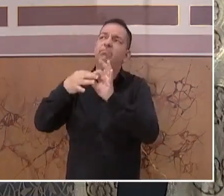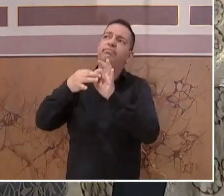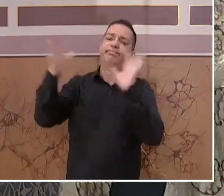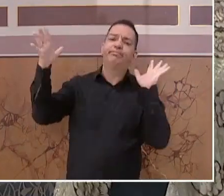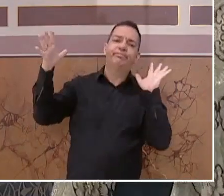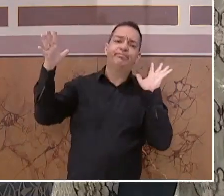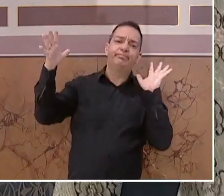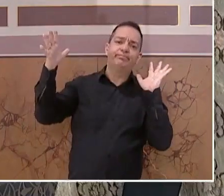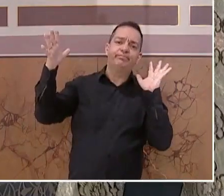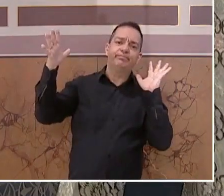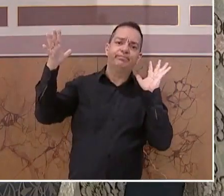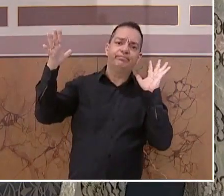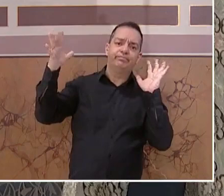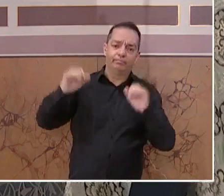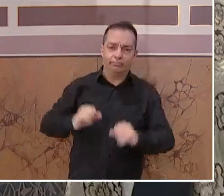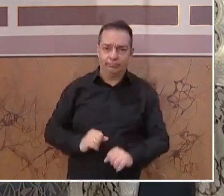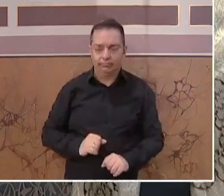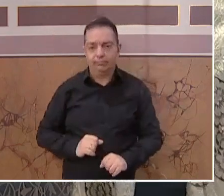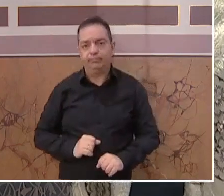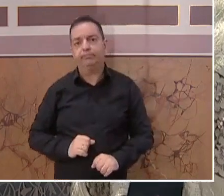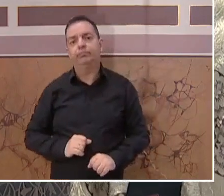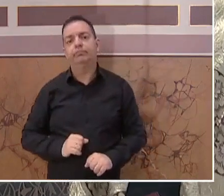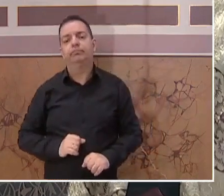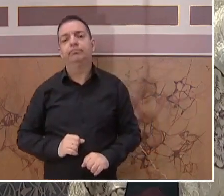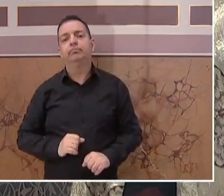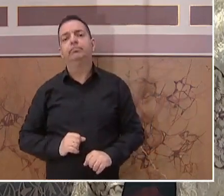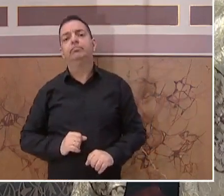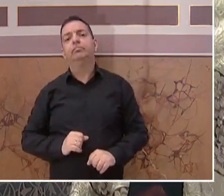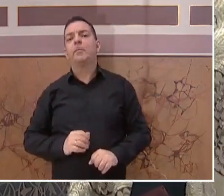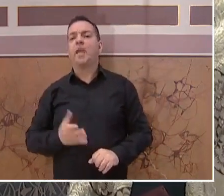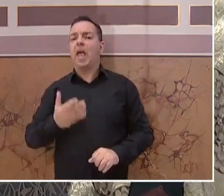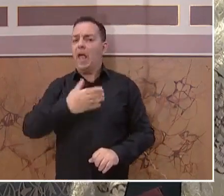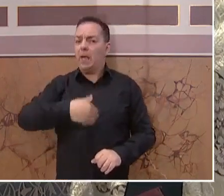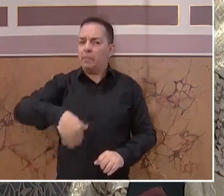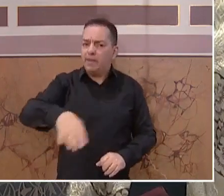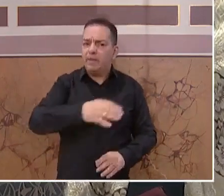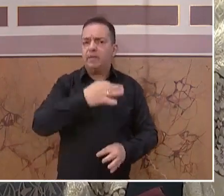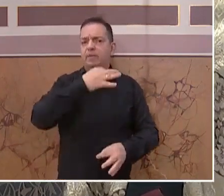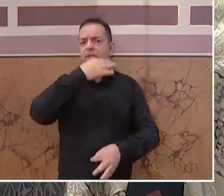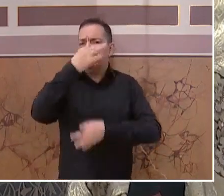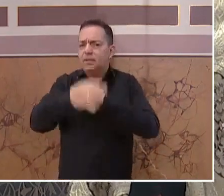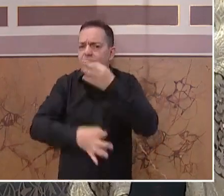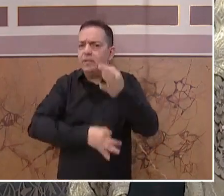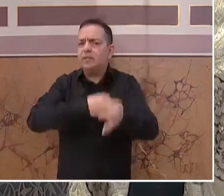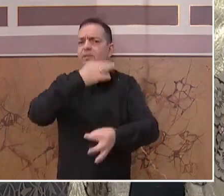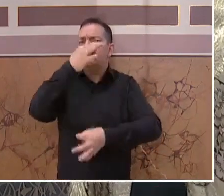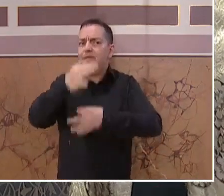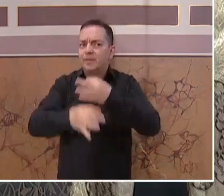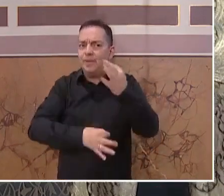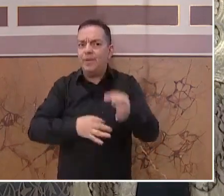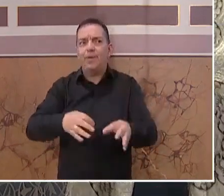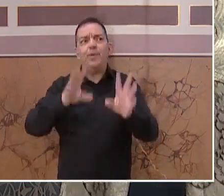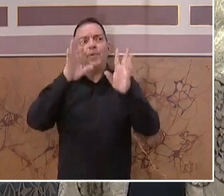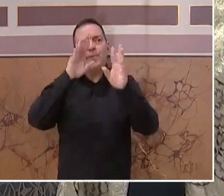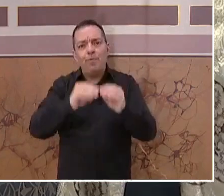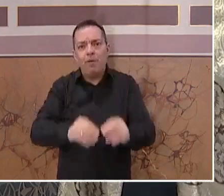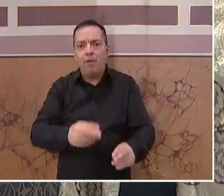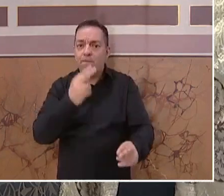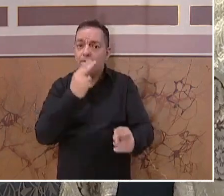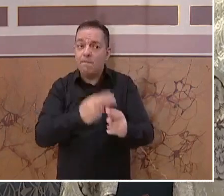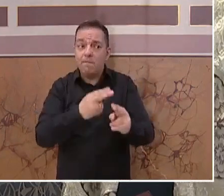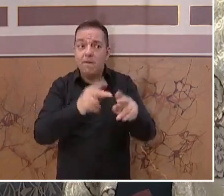Και καθώς ο λόγος μας, αδελφοί μου, περιπλέκεται γύρω από την θαυματουργή εικόνα